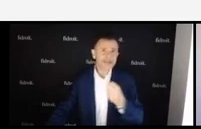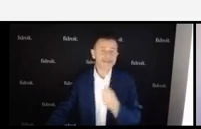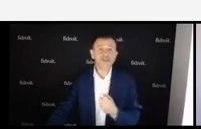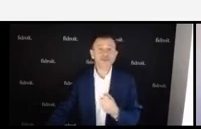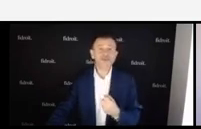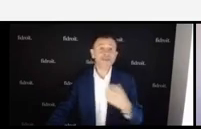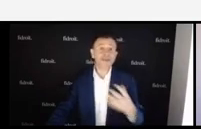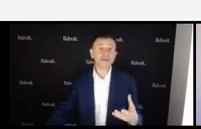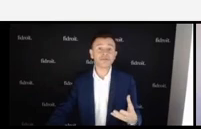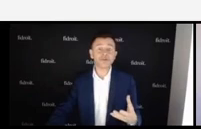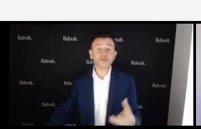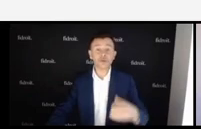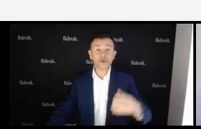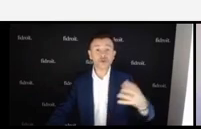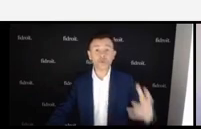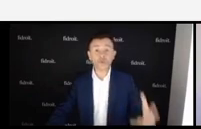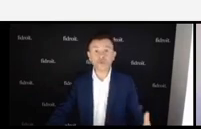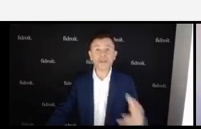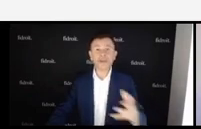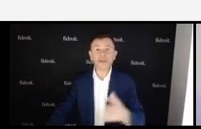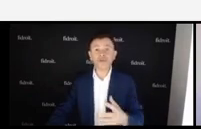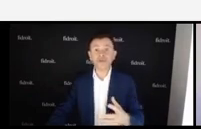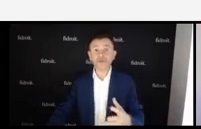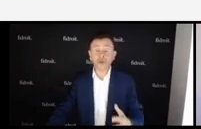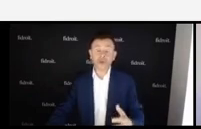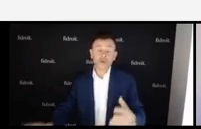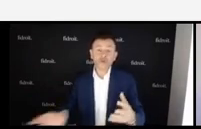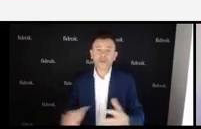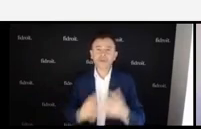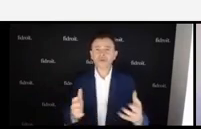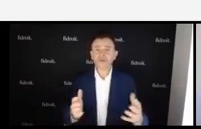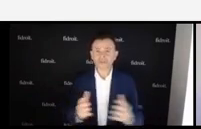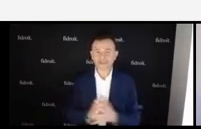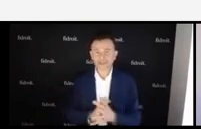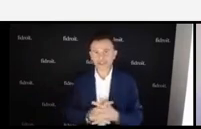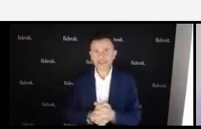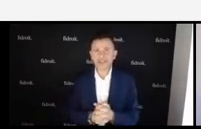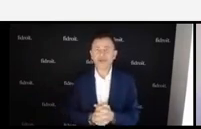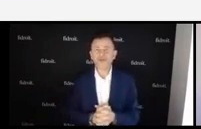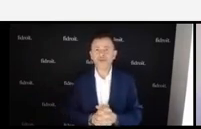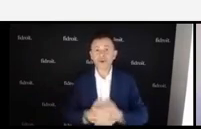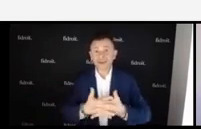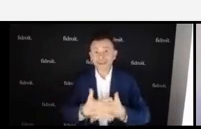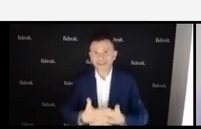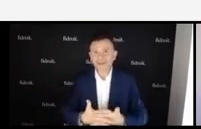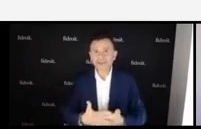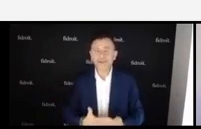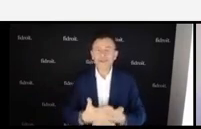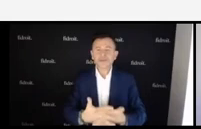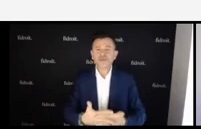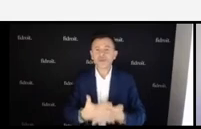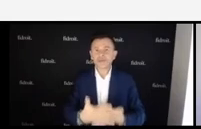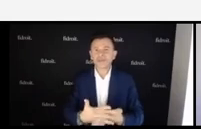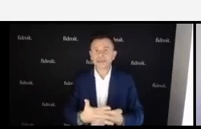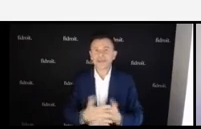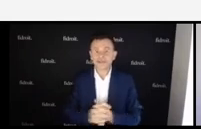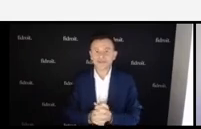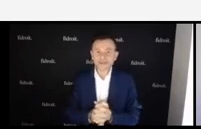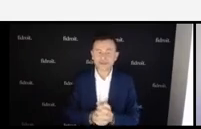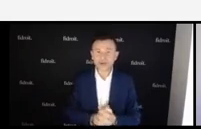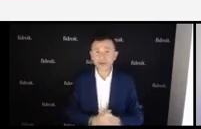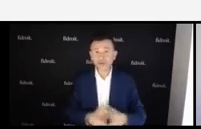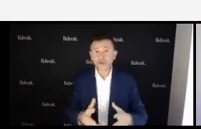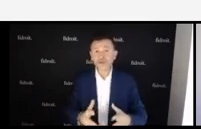revenus, sachant que certaines formules sont mieux armées que d'autres, notamment lorsqu'il s'agit de raisonner sur la